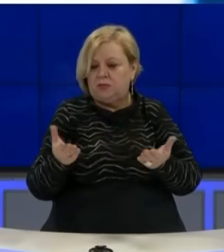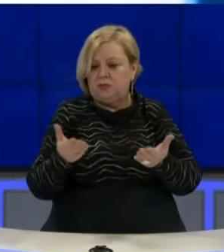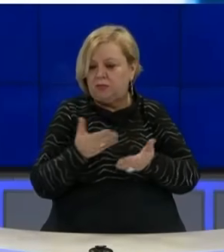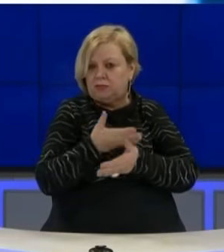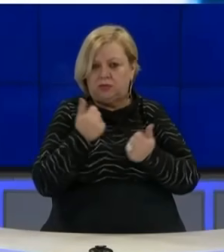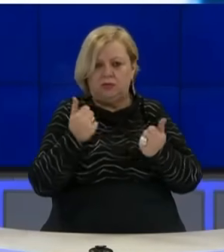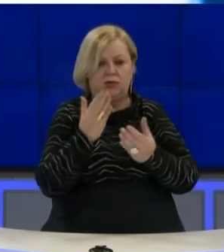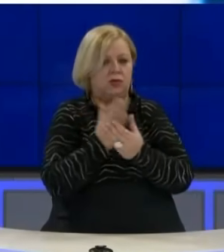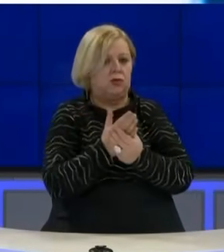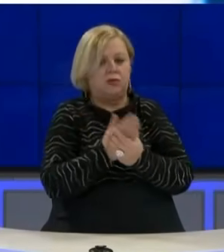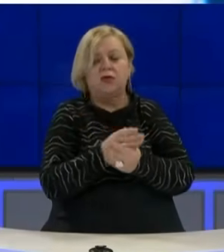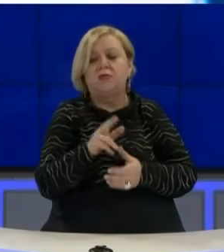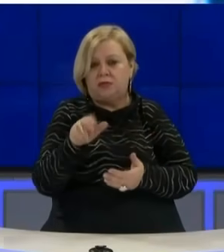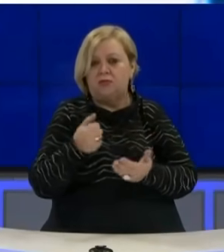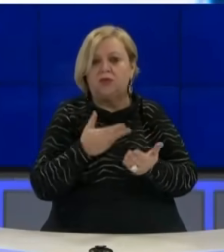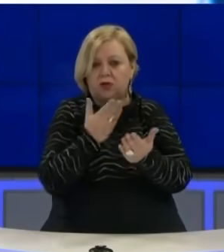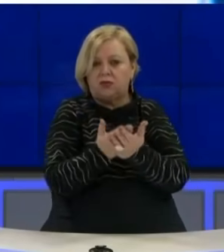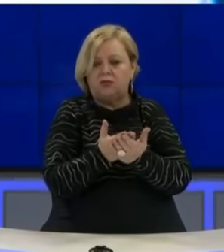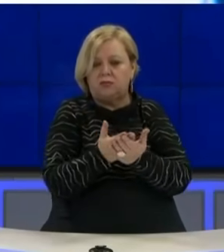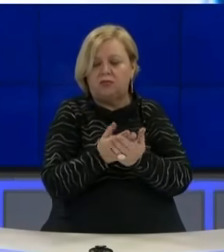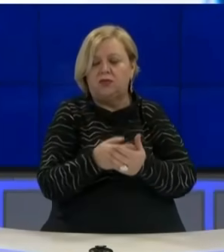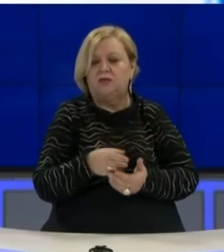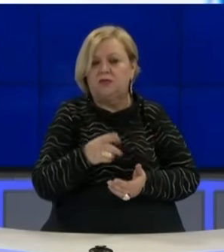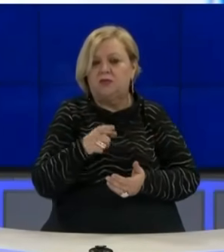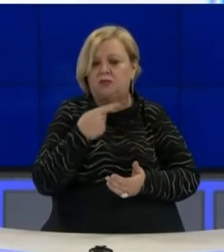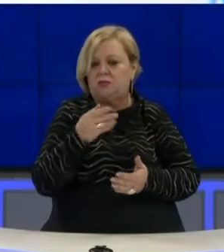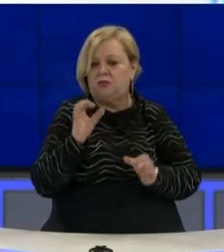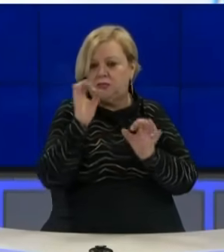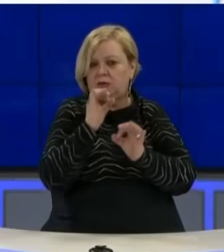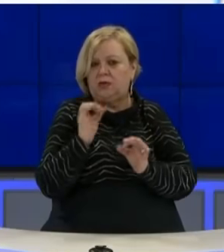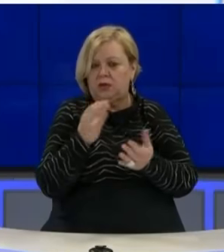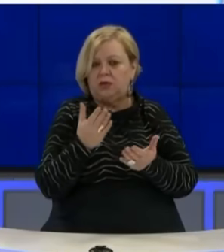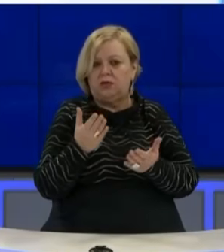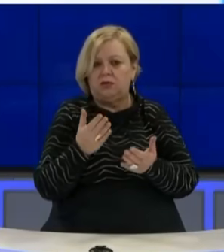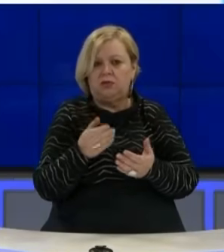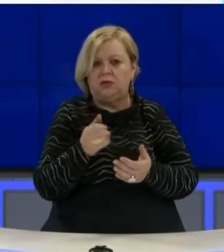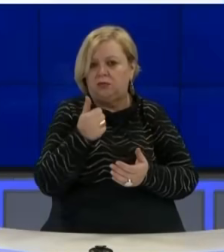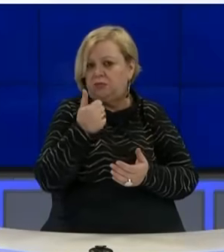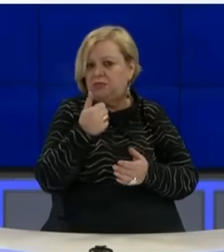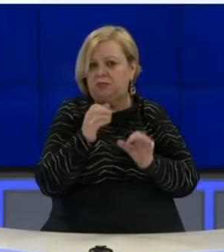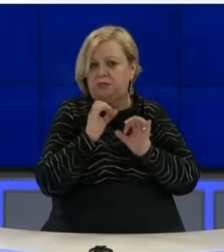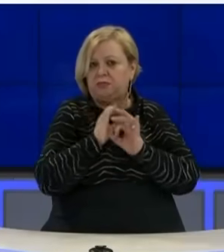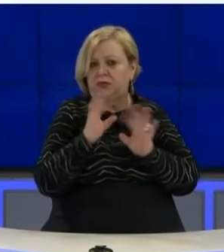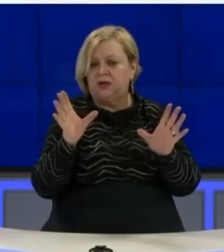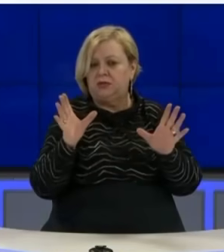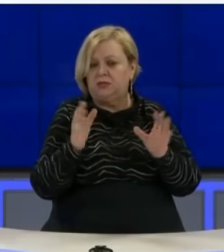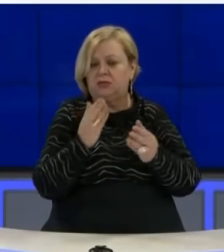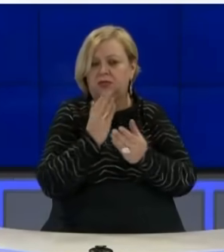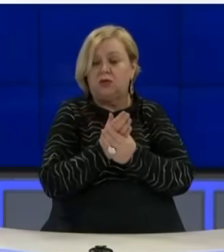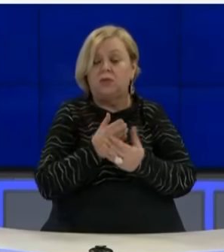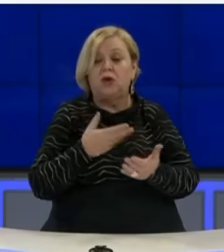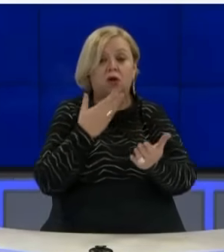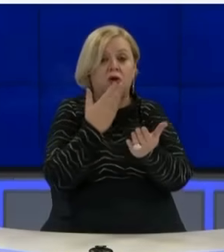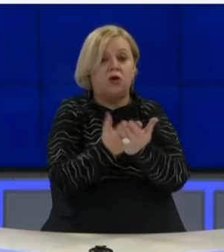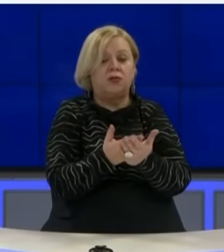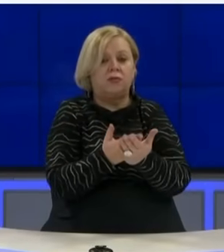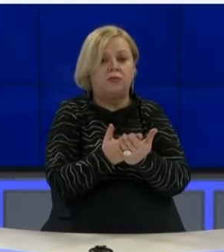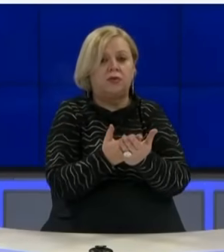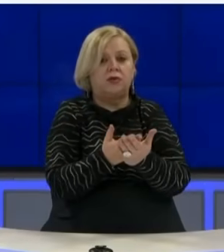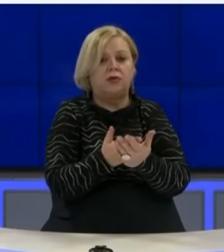dokumente, na kemi një rekomandim i cili nuk na thot kur gjo. Dokumentin na thot, rekomandimi na thot